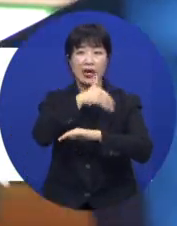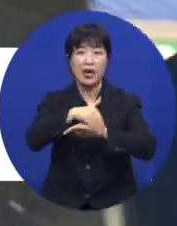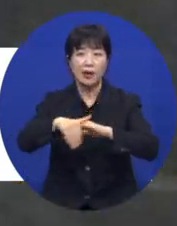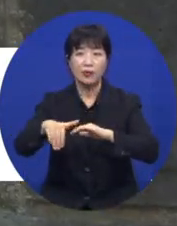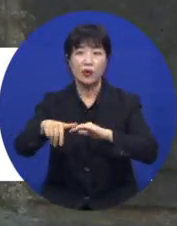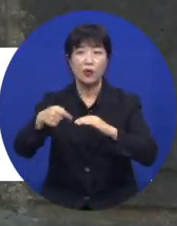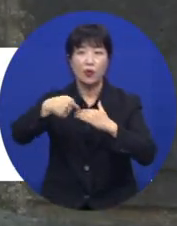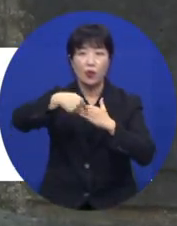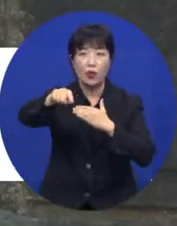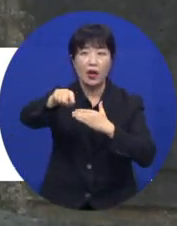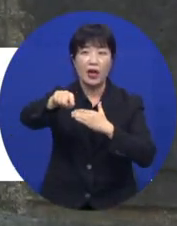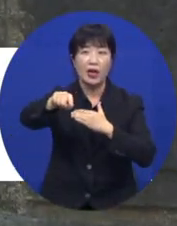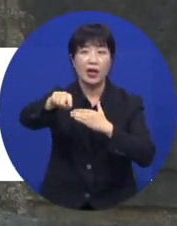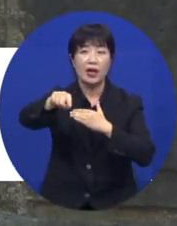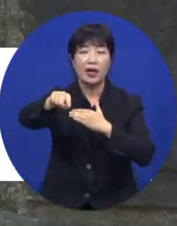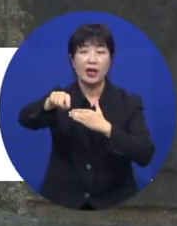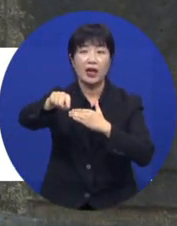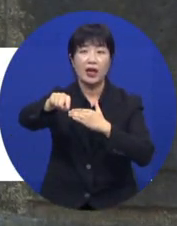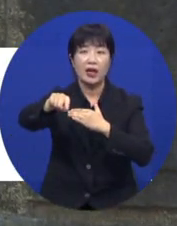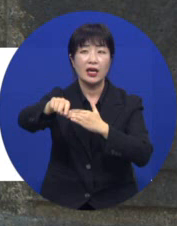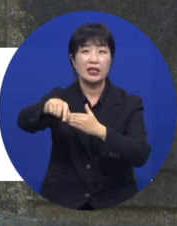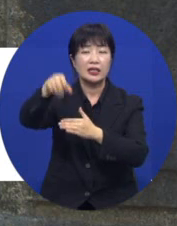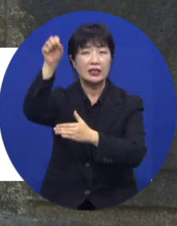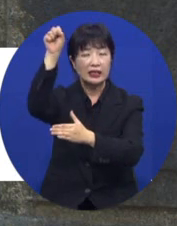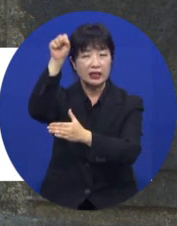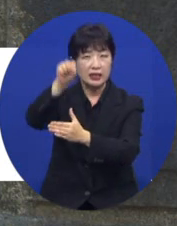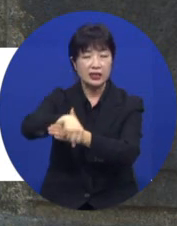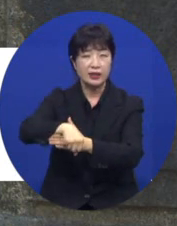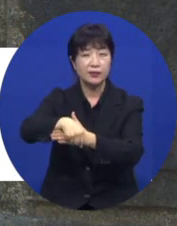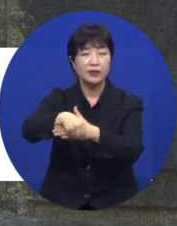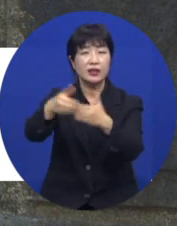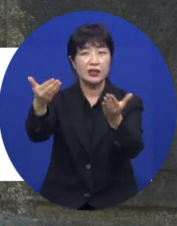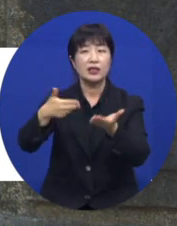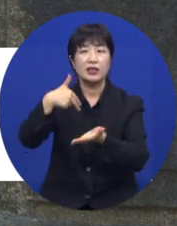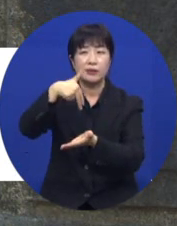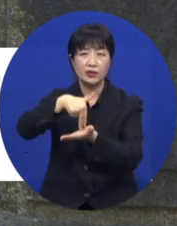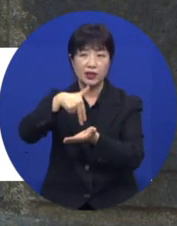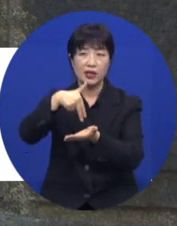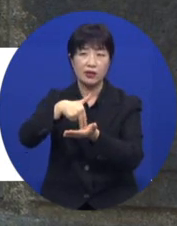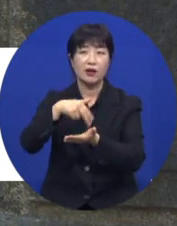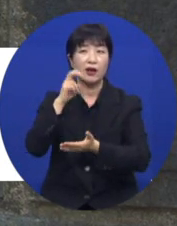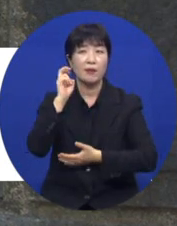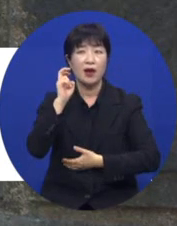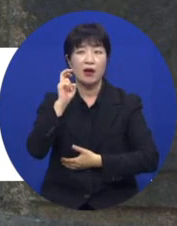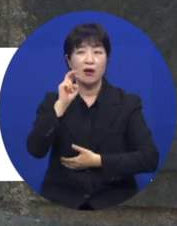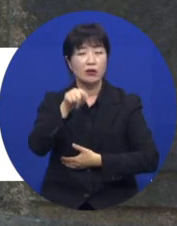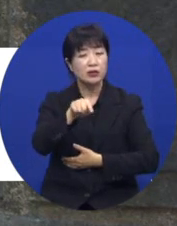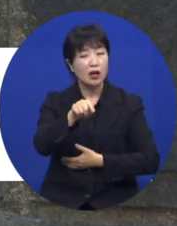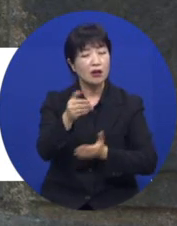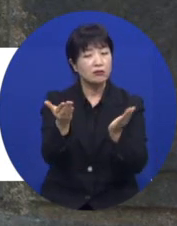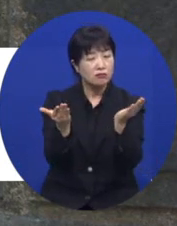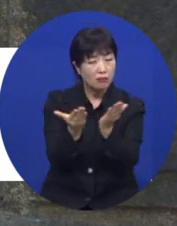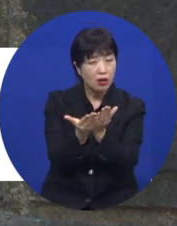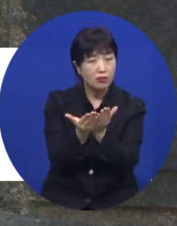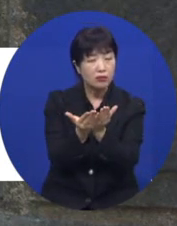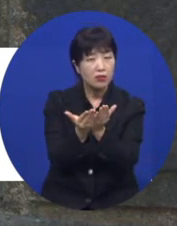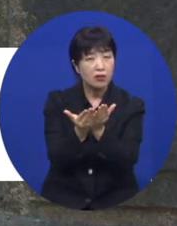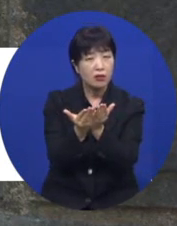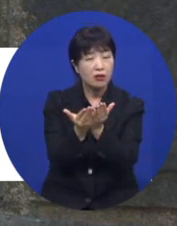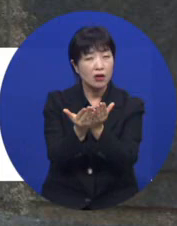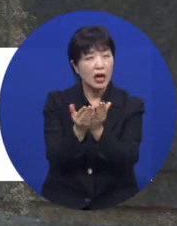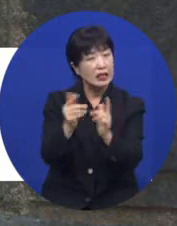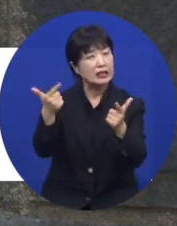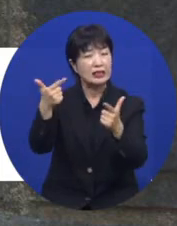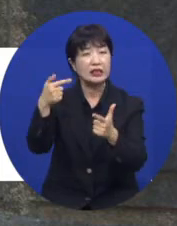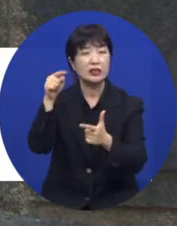또 주택건설사업 승인받는 과정에서 또 심의를 받게 될 겁니다. 심의 받아보면 거기서 이게